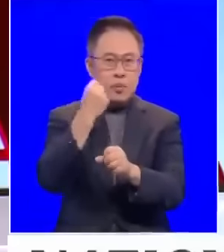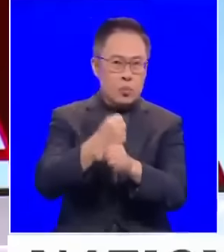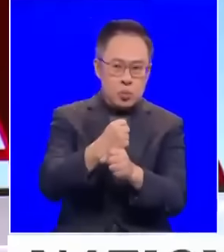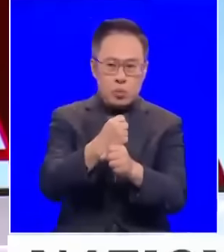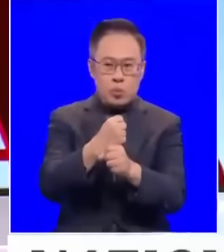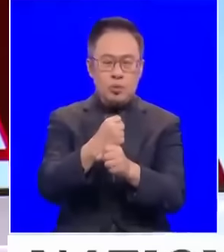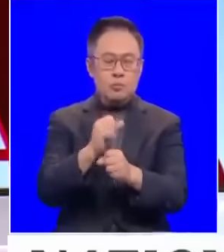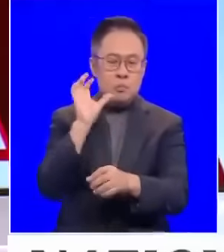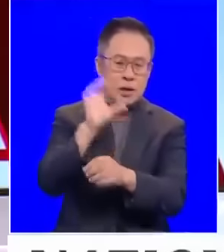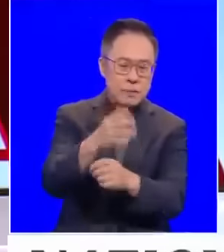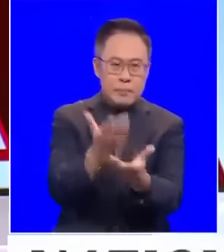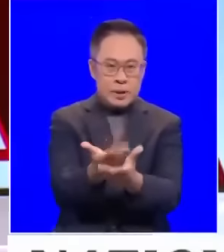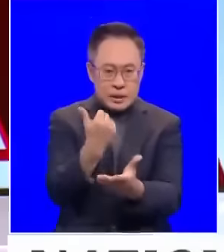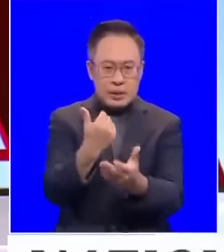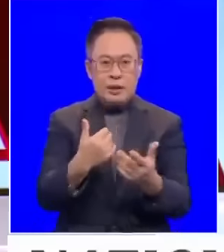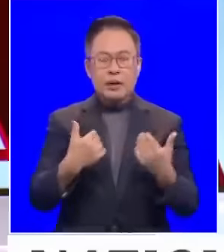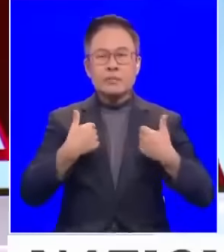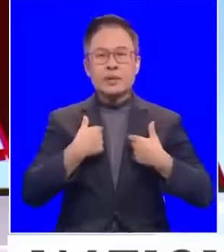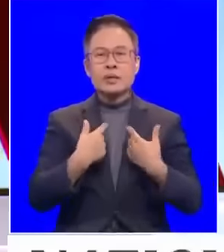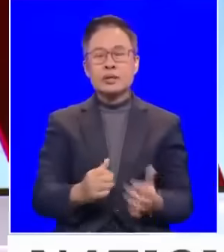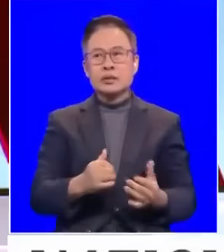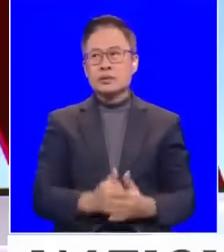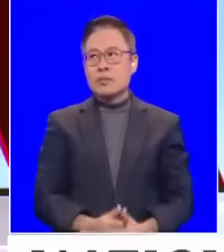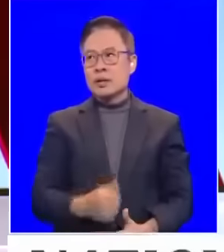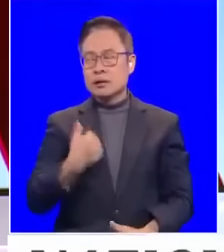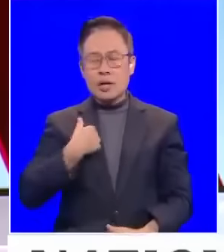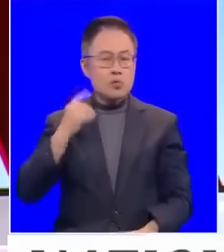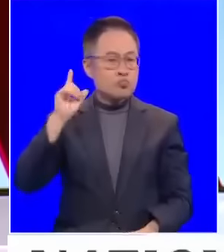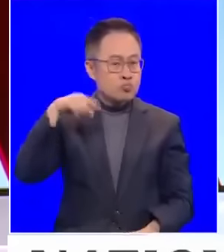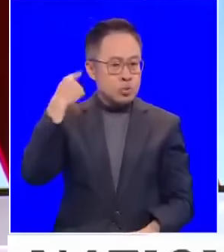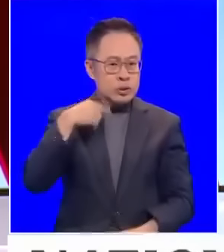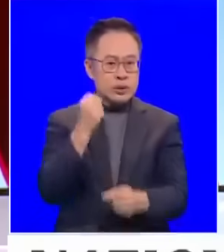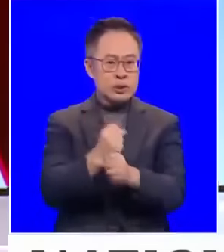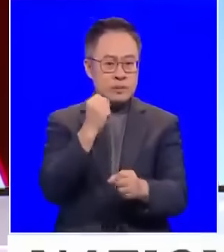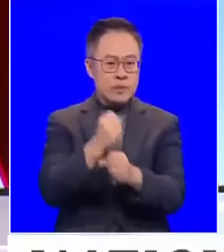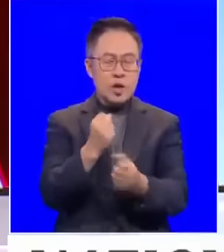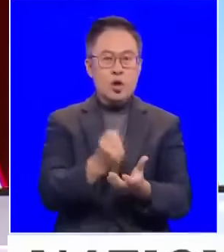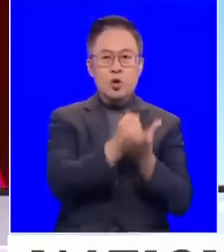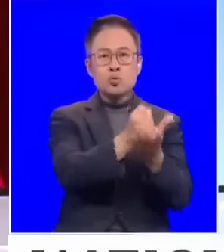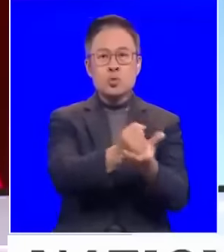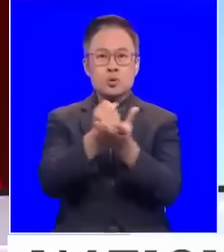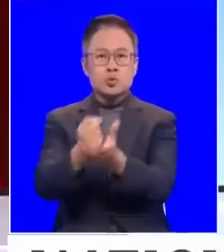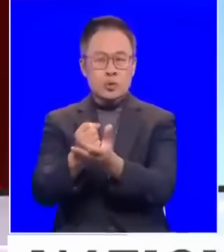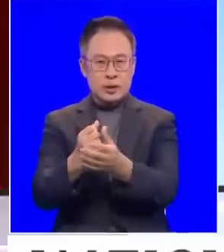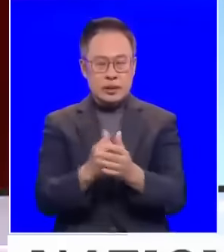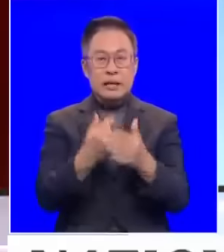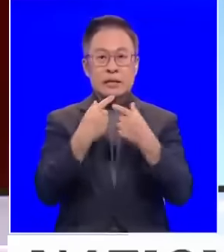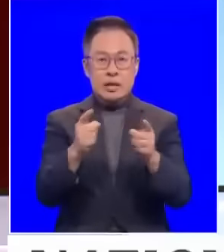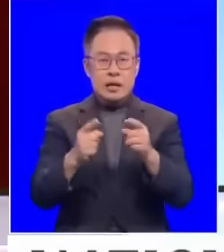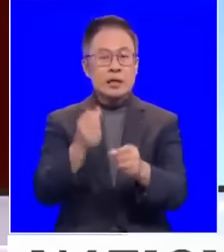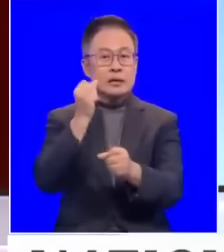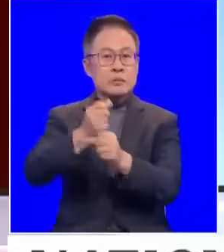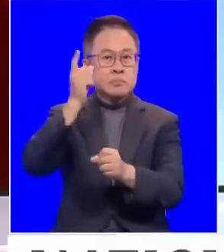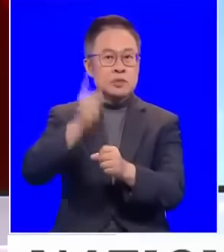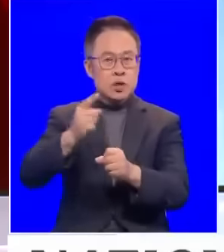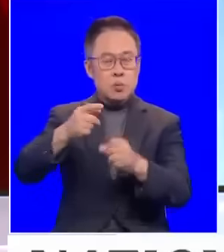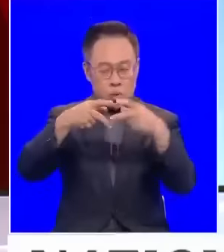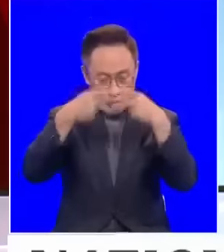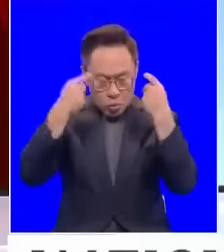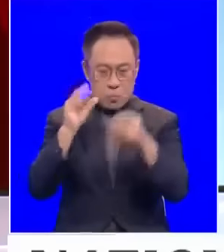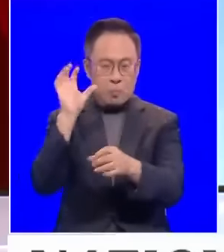ที่ถึงขั้นบอกว่าเห็นหน้าฉากเนี่ยตำรวจบอกนะว่าเห็นหน้าฉากเนี่ยเหมือนพระเอกดูดีๆนะอาจจะเป็นผู้ร้ายก็ได ้